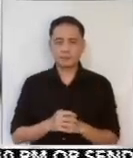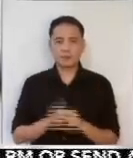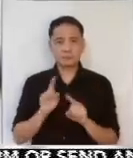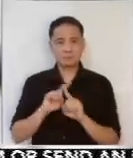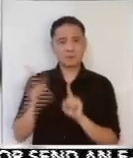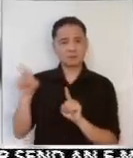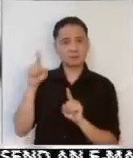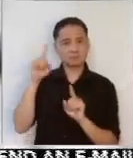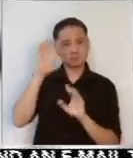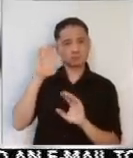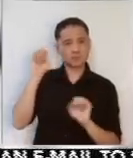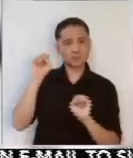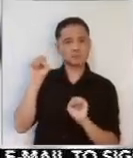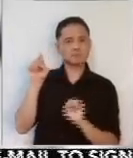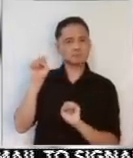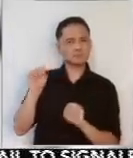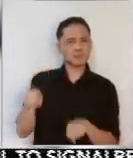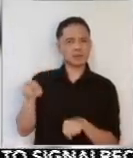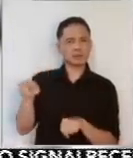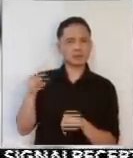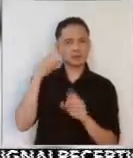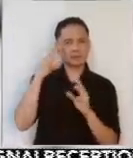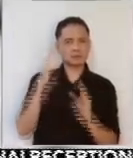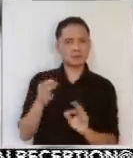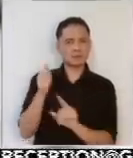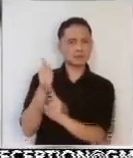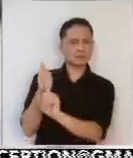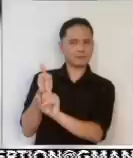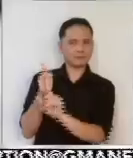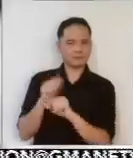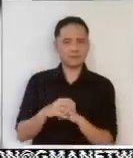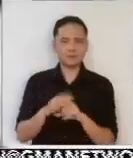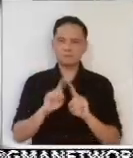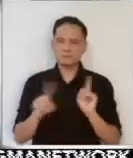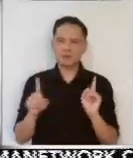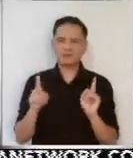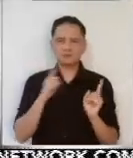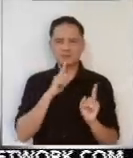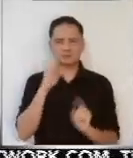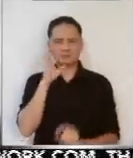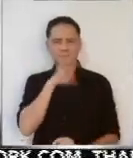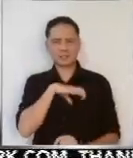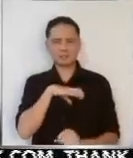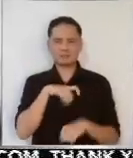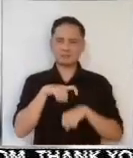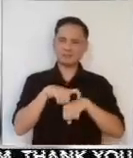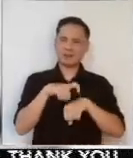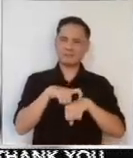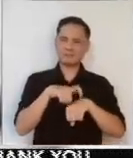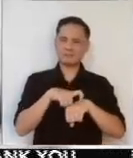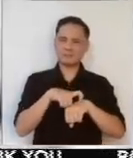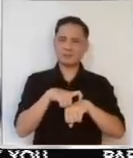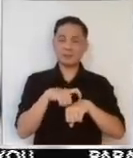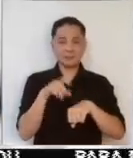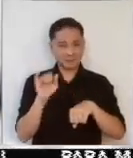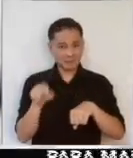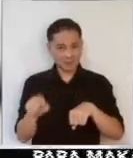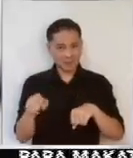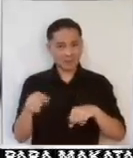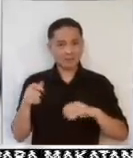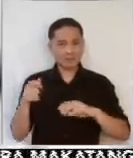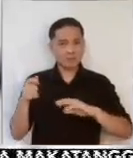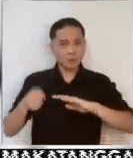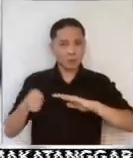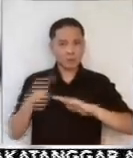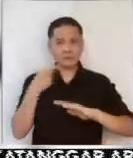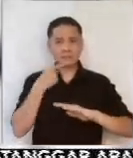dito, Alban, yung timing eh. Eh, ipapardon mo eh, sabi ng korte, nag-overstay na nga. So, bakit